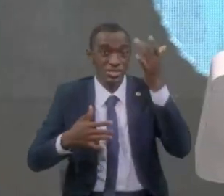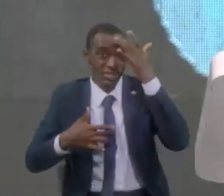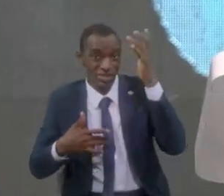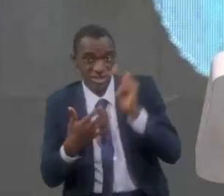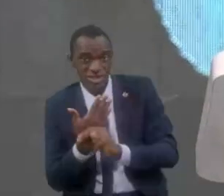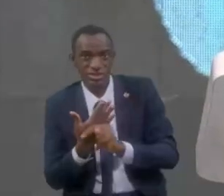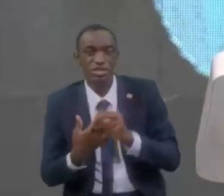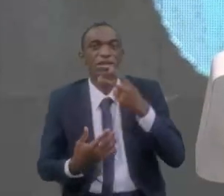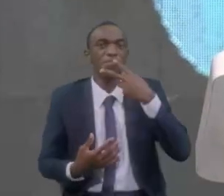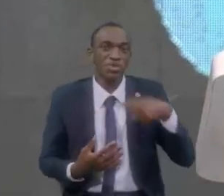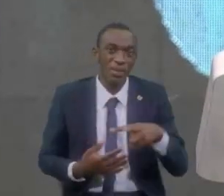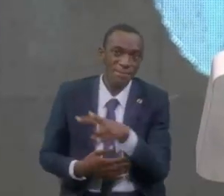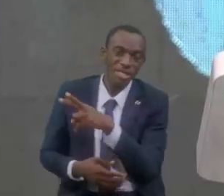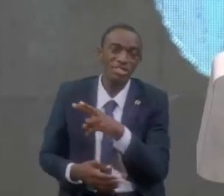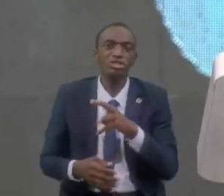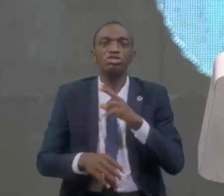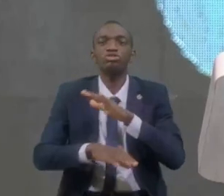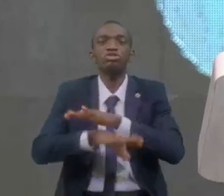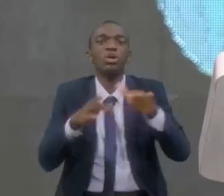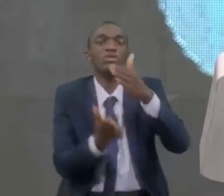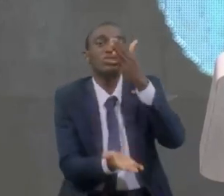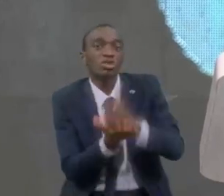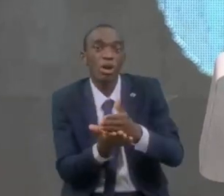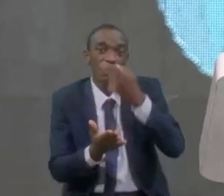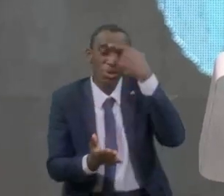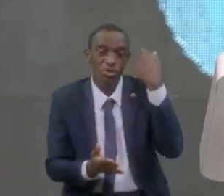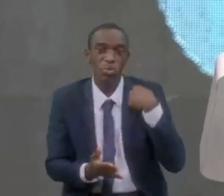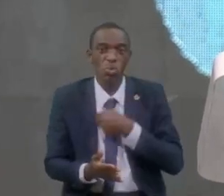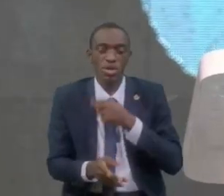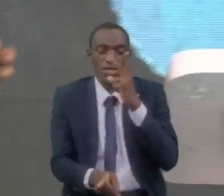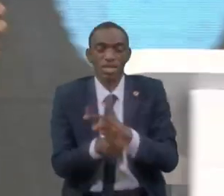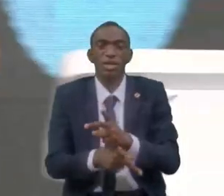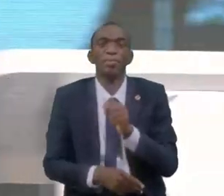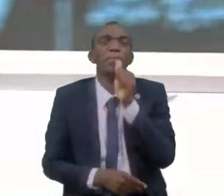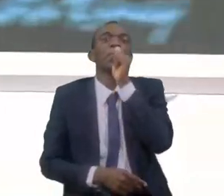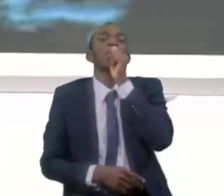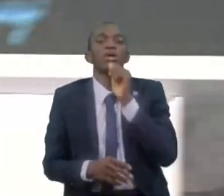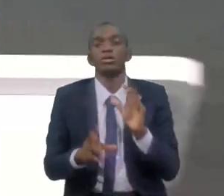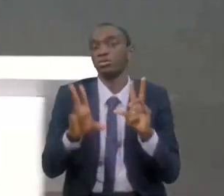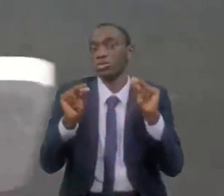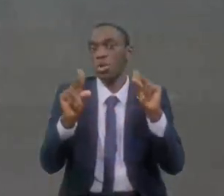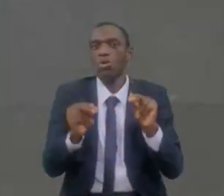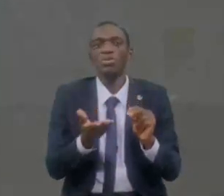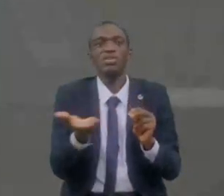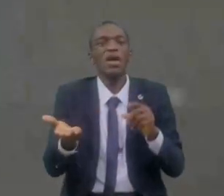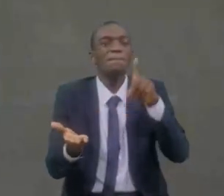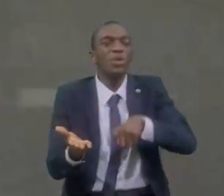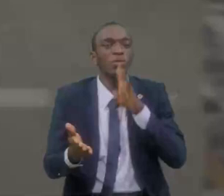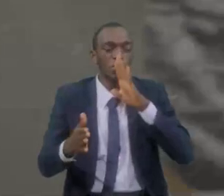Les maladies ne s'arrêtent pas. Parce que nous nous taisons, non. Il faut la